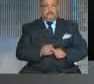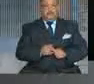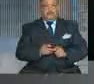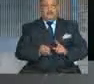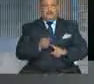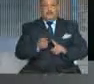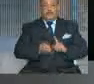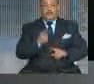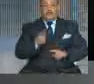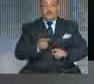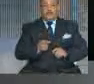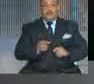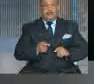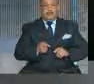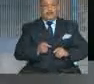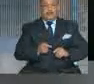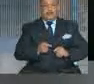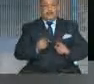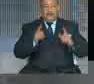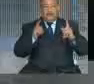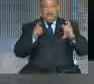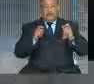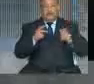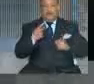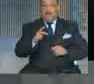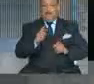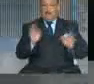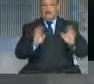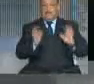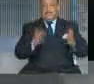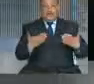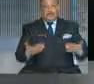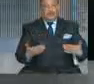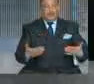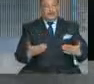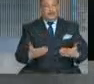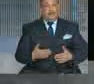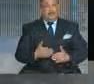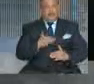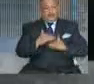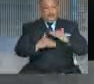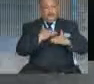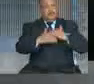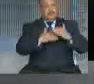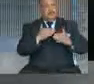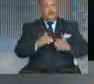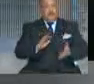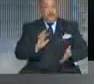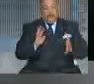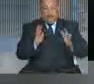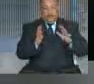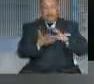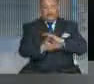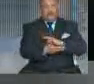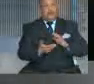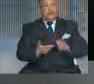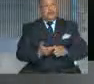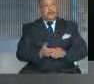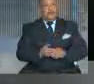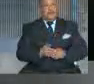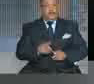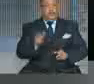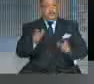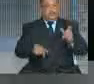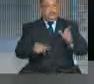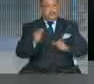حبين المرحوم قليب الاسطنبولي. انخرطت مع أنصار المسرح، قعدت 10 سنين معهم، عملت معهم 25